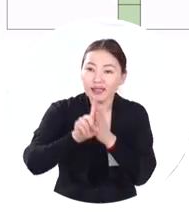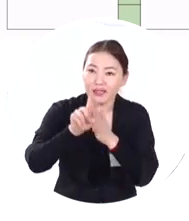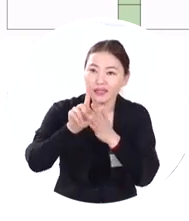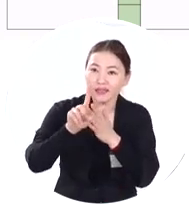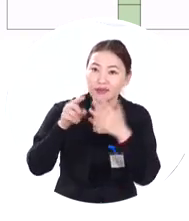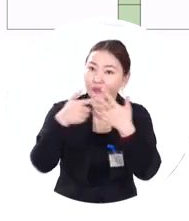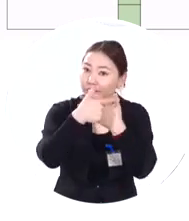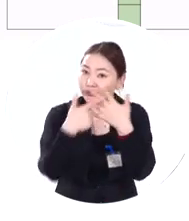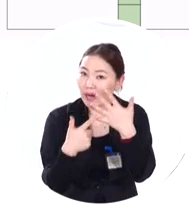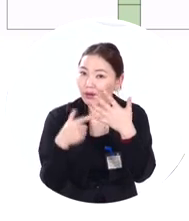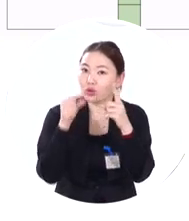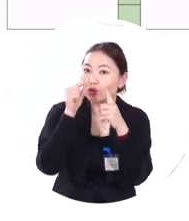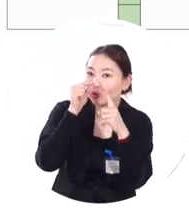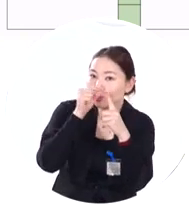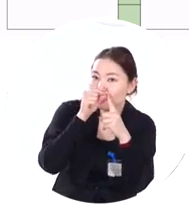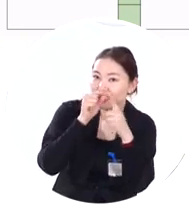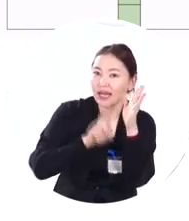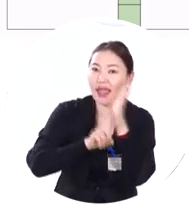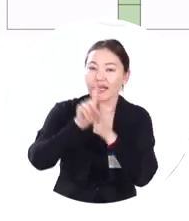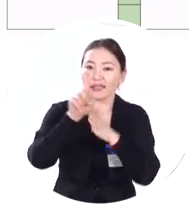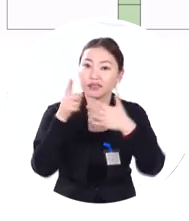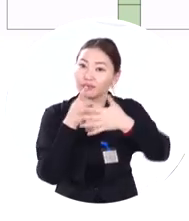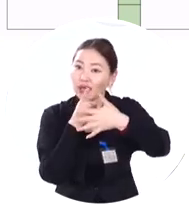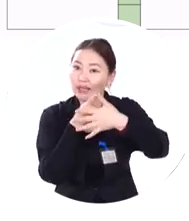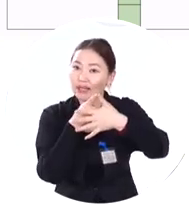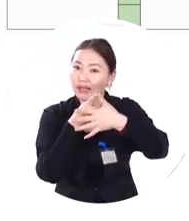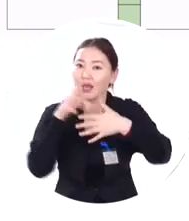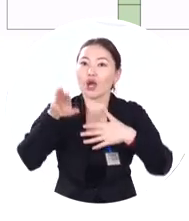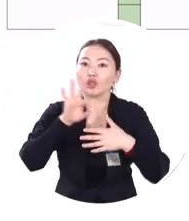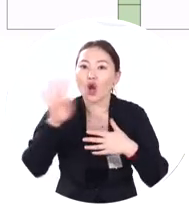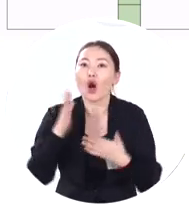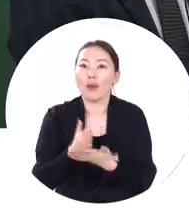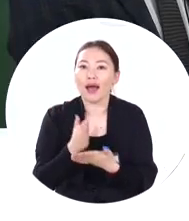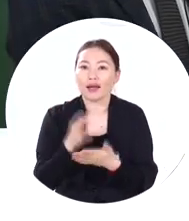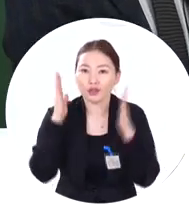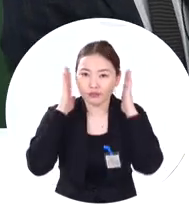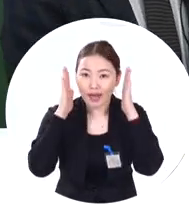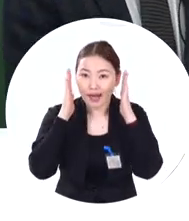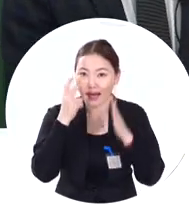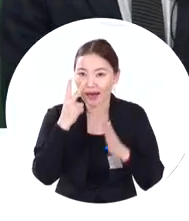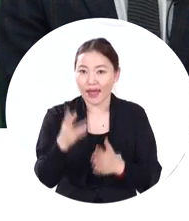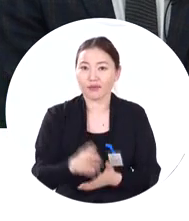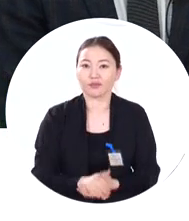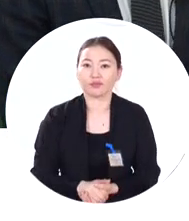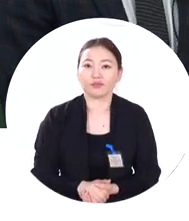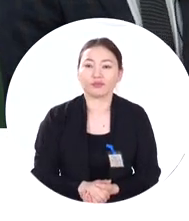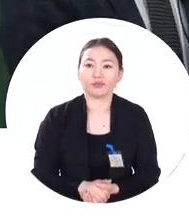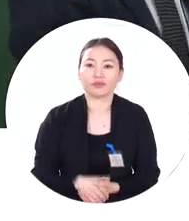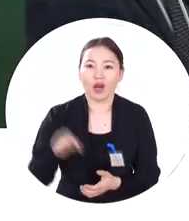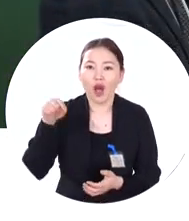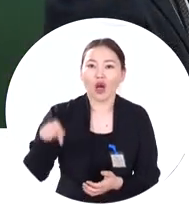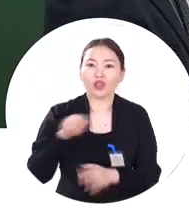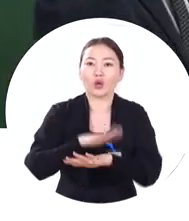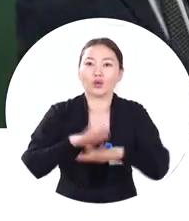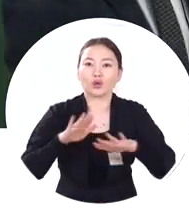энийг маш анхааралтай сайн ажиглаж бичлэгээ үзээрэй. За одоо бол хүүхдүүд маань асуултаа бүгүүлэхэд илүү